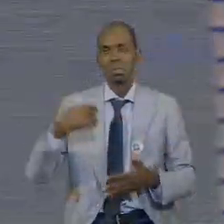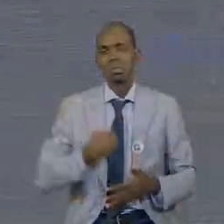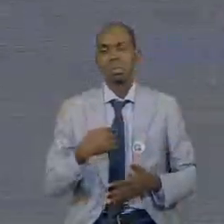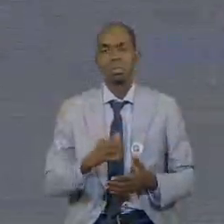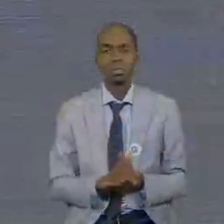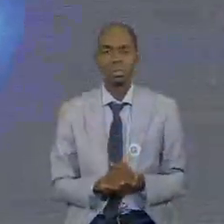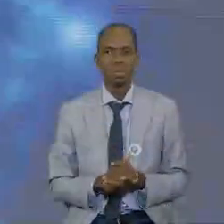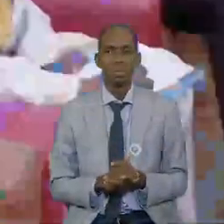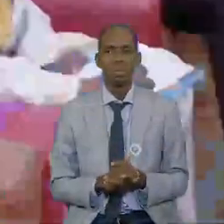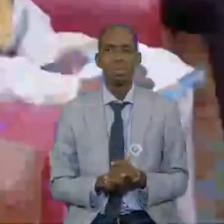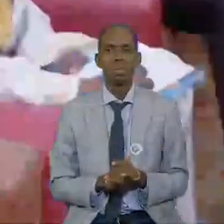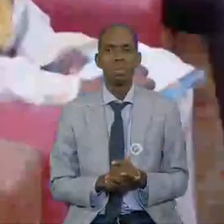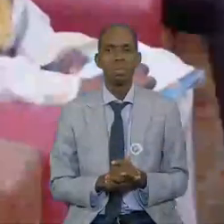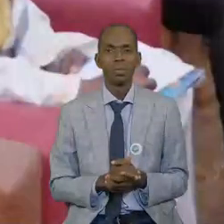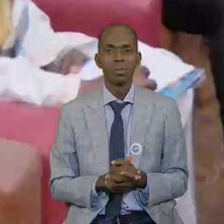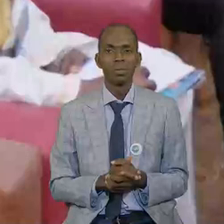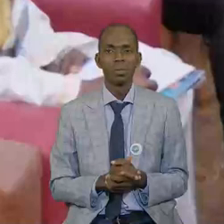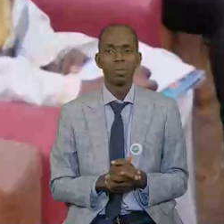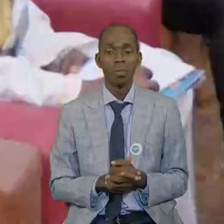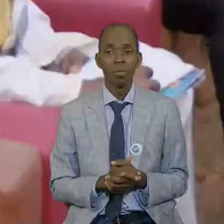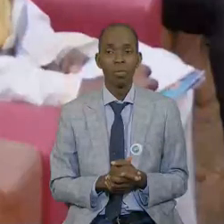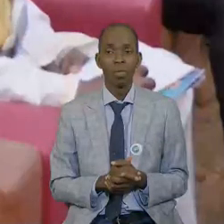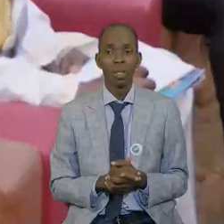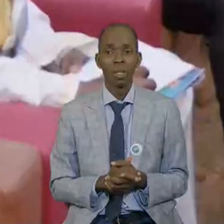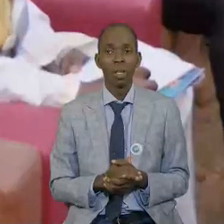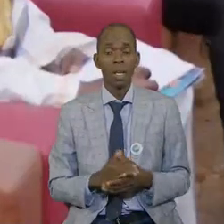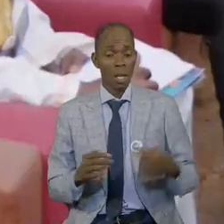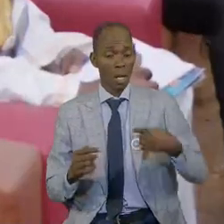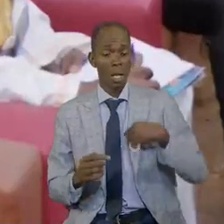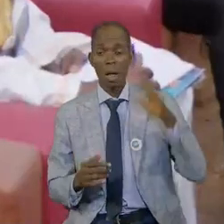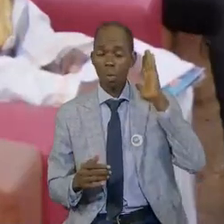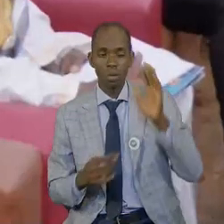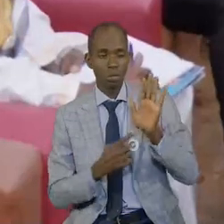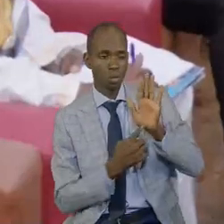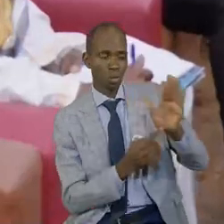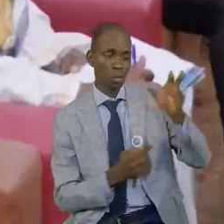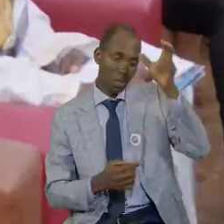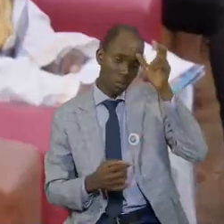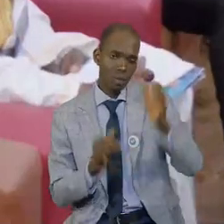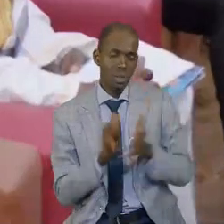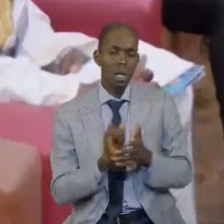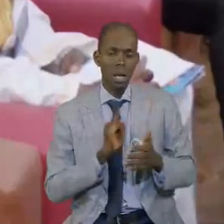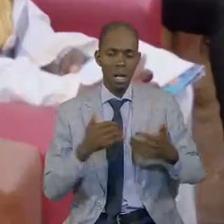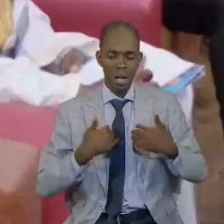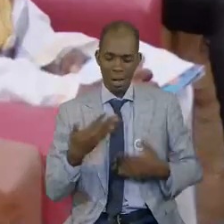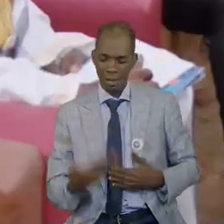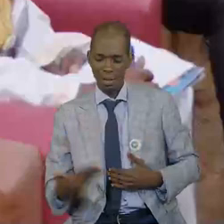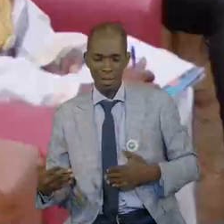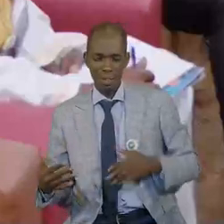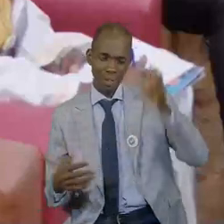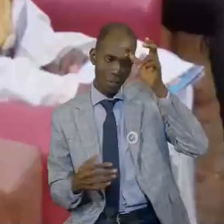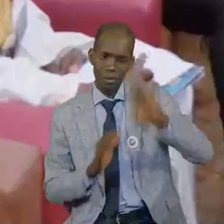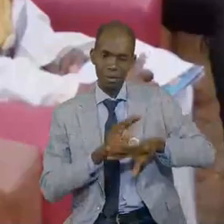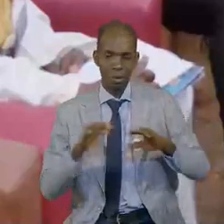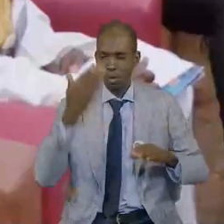moi, qui ne va jamais me délaisser, qui ne va jamais m'abandonner. I show the devil I have resources which he doesn't know about. Et je vais montrer au